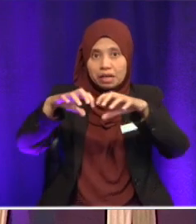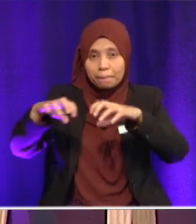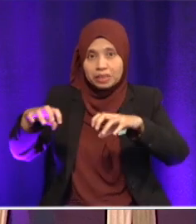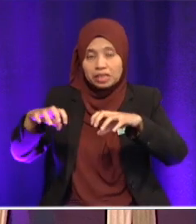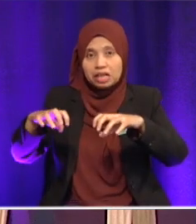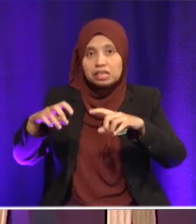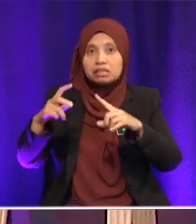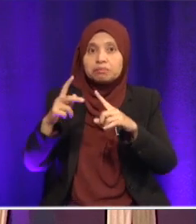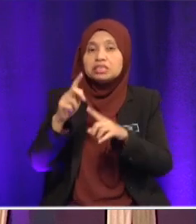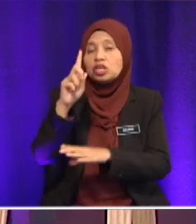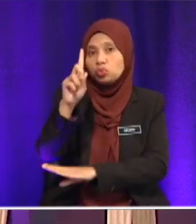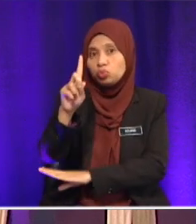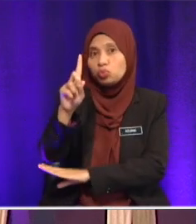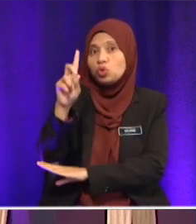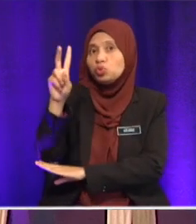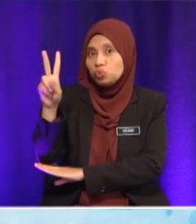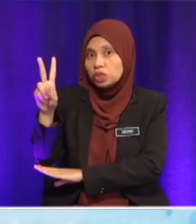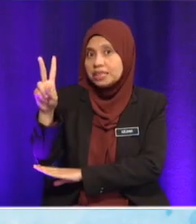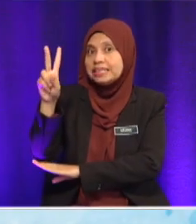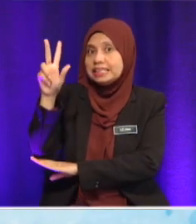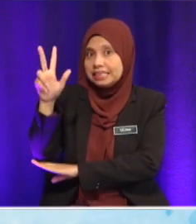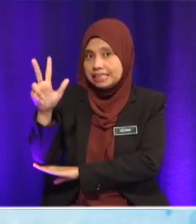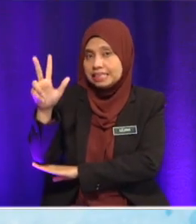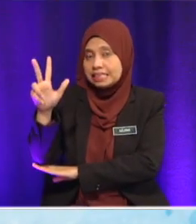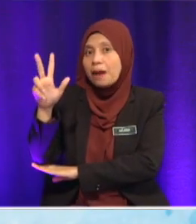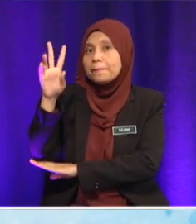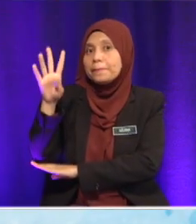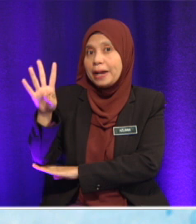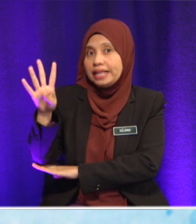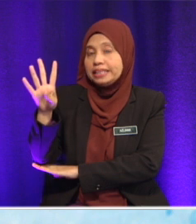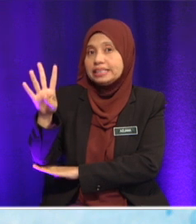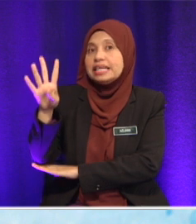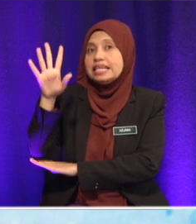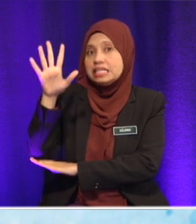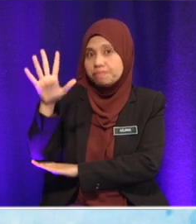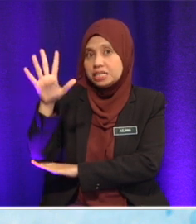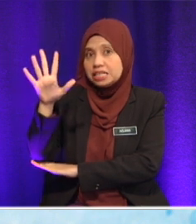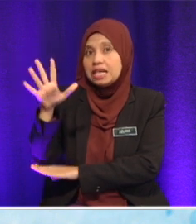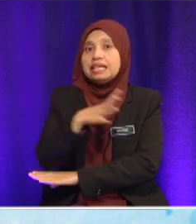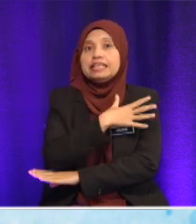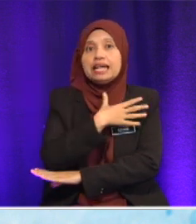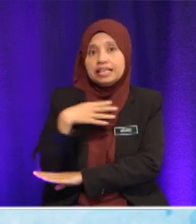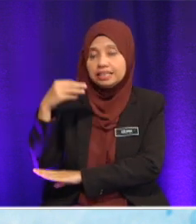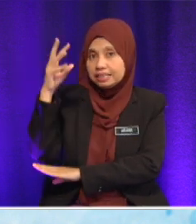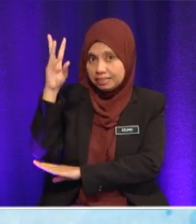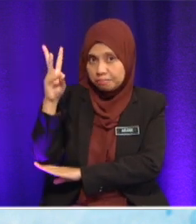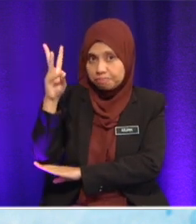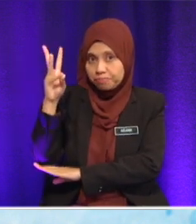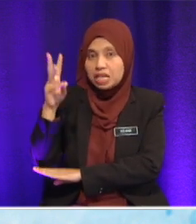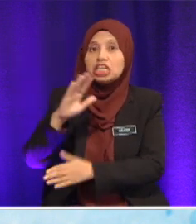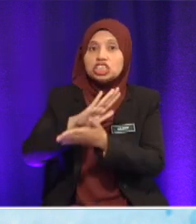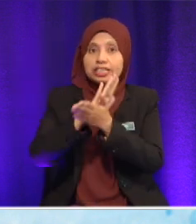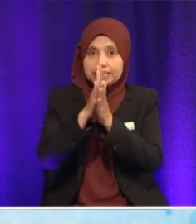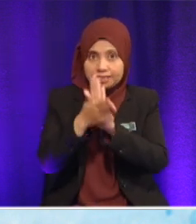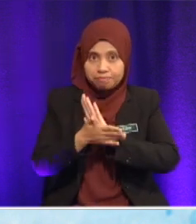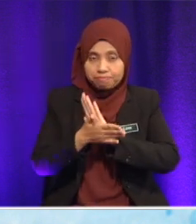tahap penguasaan dua tahap penguasaan tiga tahap penguasaan 4 tahap penguasaan 5 dan tahap penguasaan 6 jadi